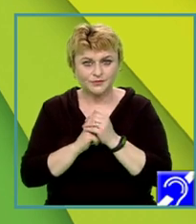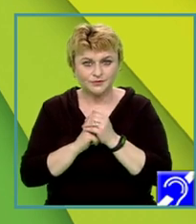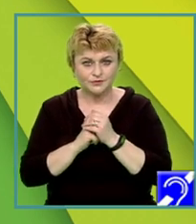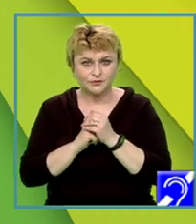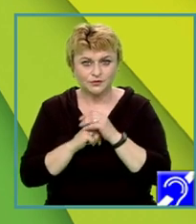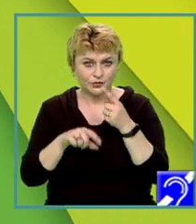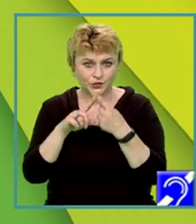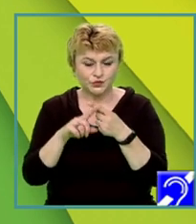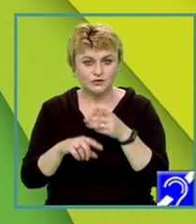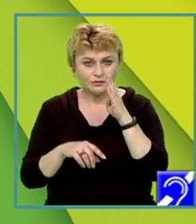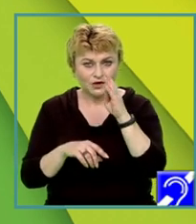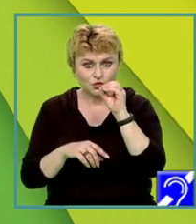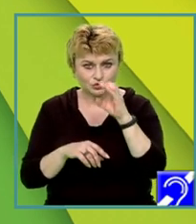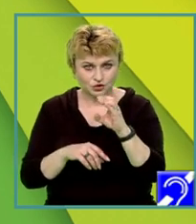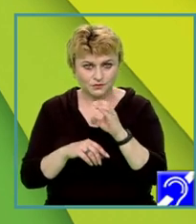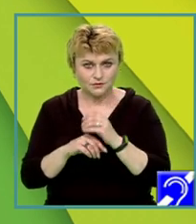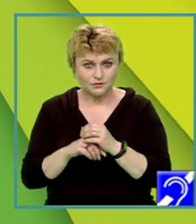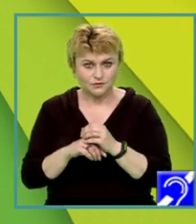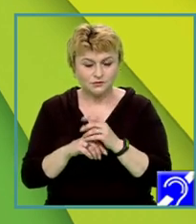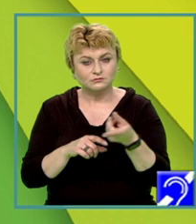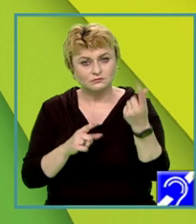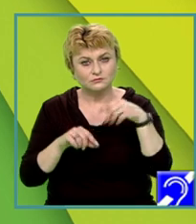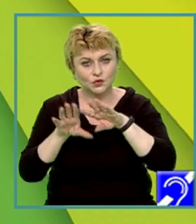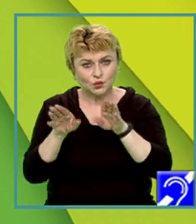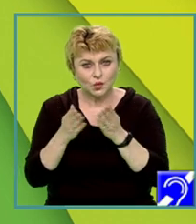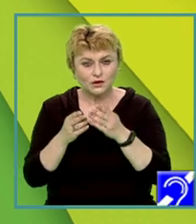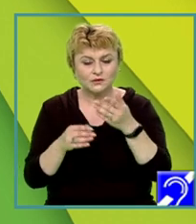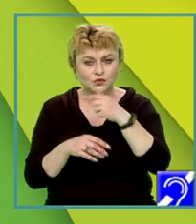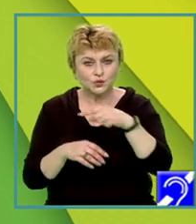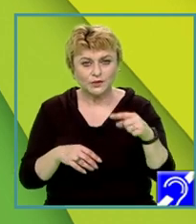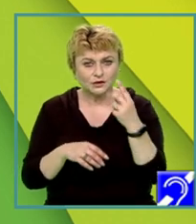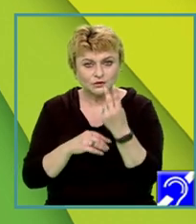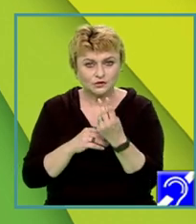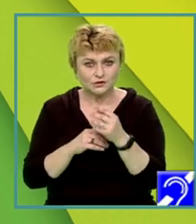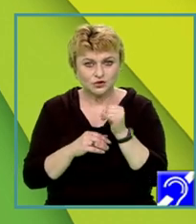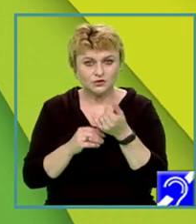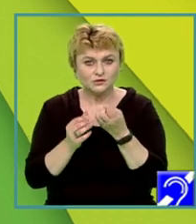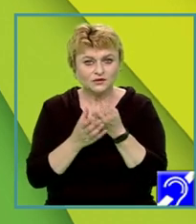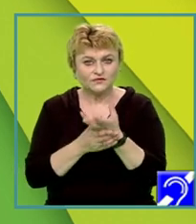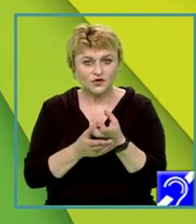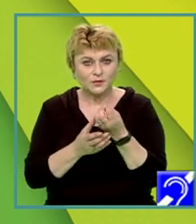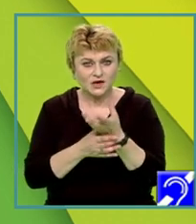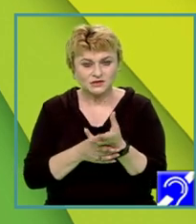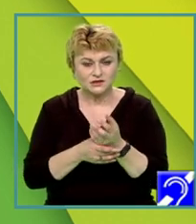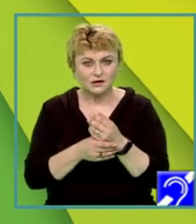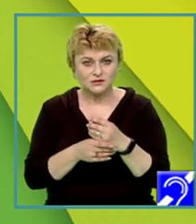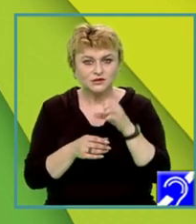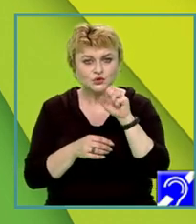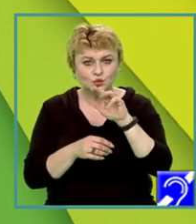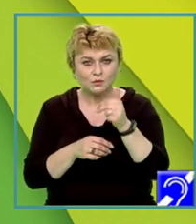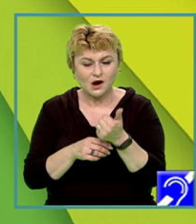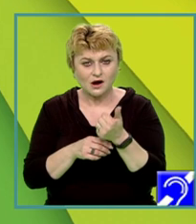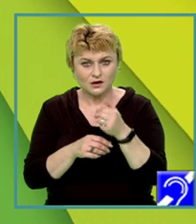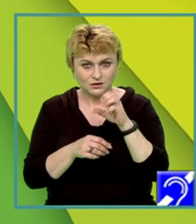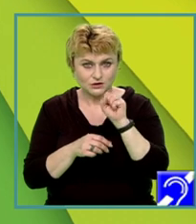plus b o c totul supra 2 acum intervine informația că suma celor două unghiuri este